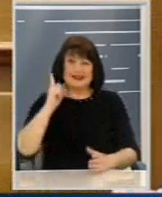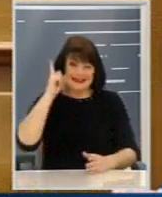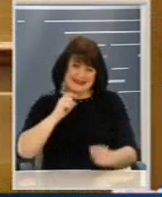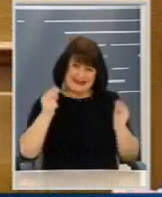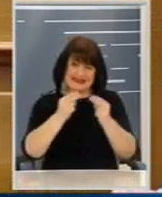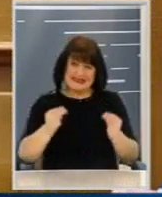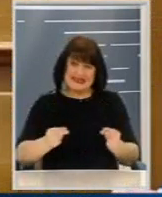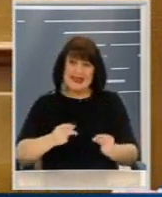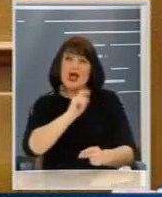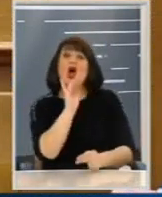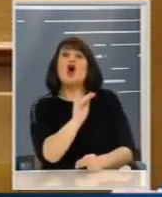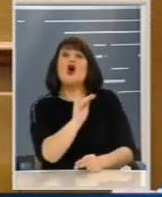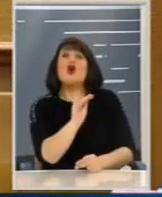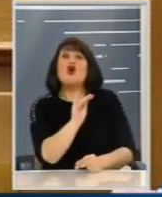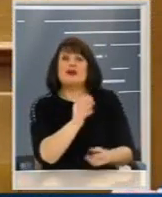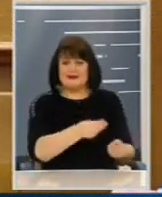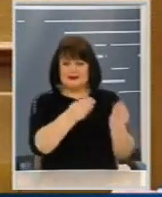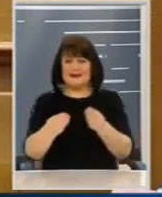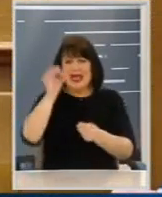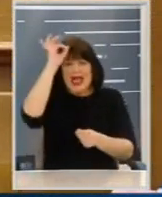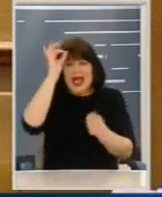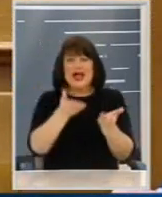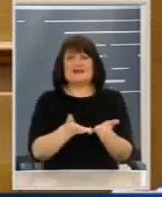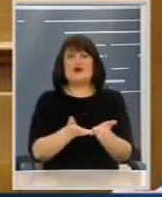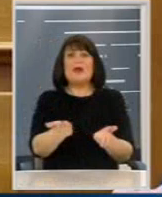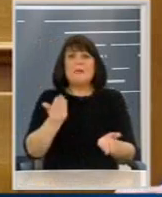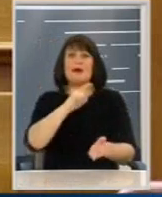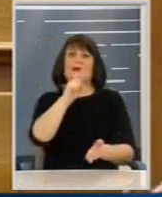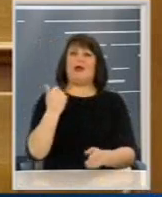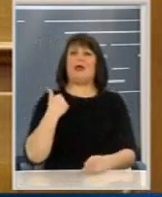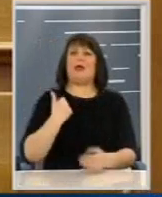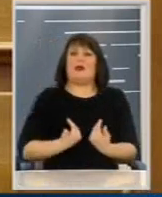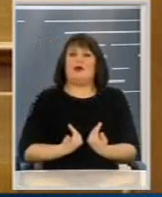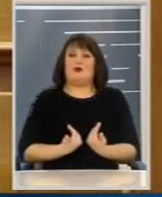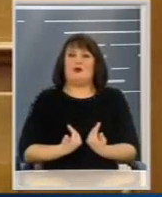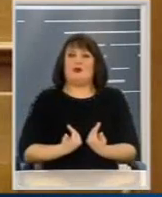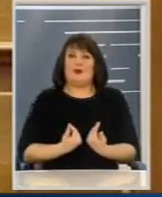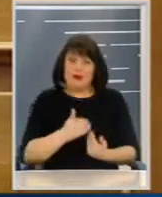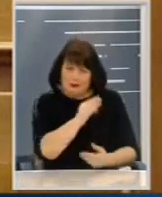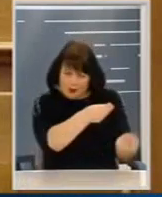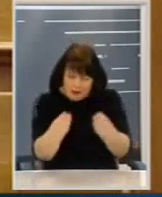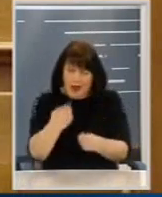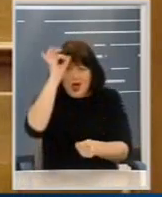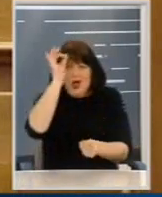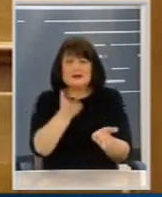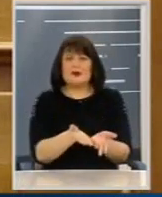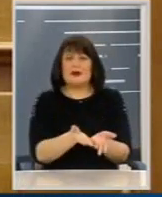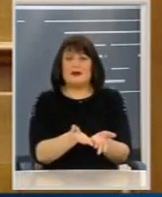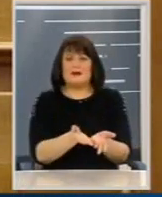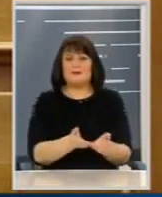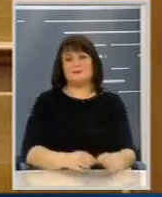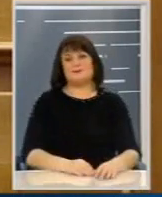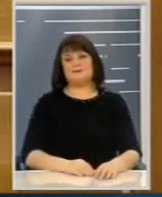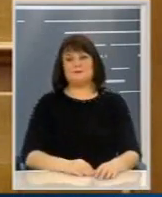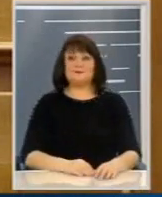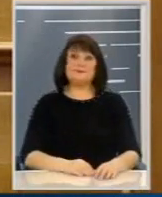στοιχεία, γιατί δεν ρωτάγατε να σας τα δώσει η ελληνική αστυνομία πριν καταθέσετε αυτή την ερώτηση. Και κάτι ακόμα. Για